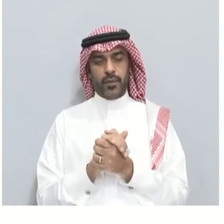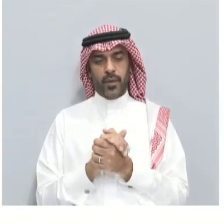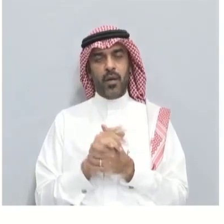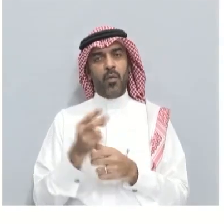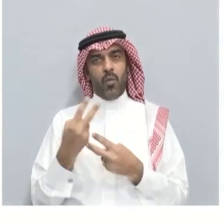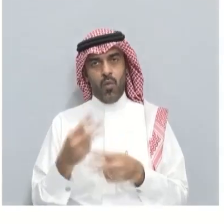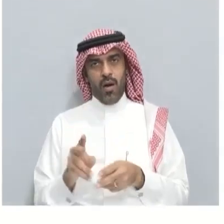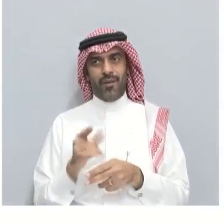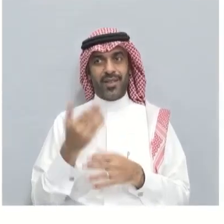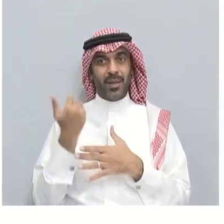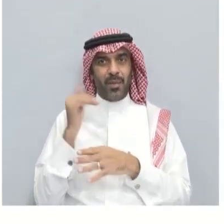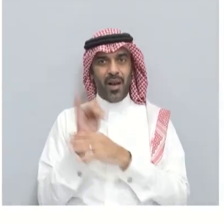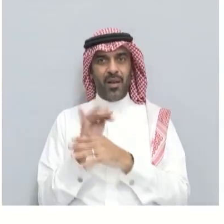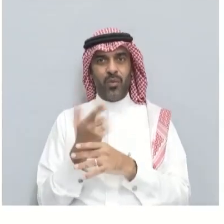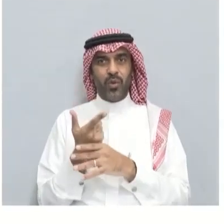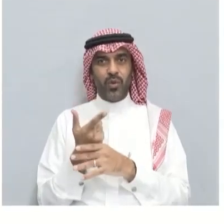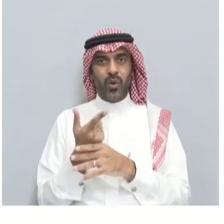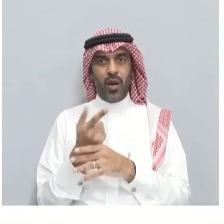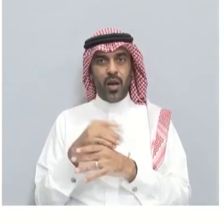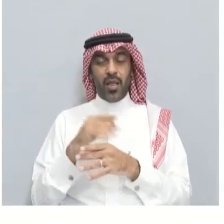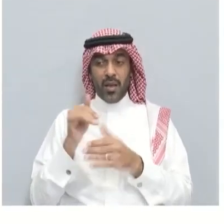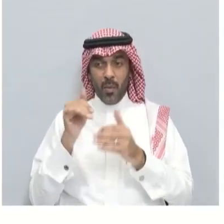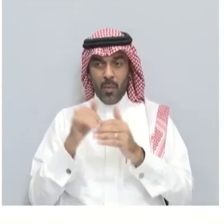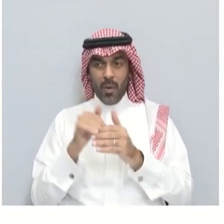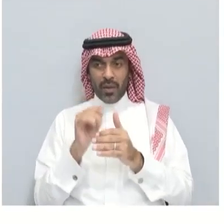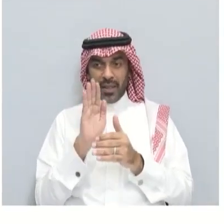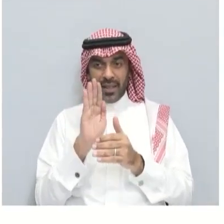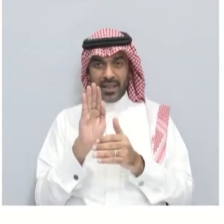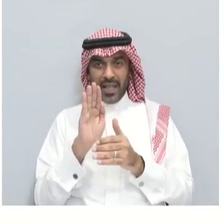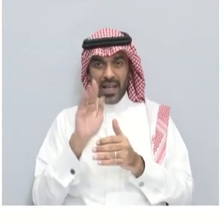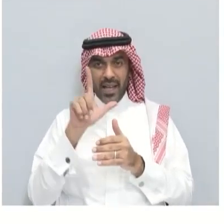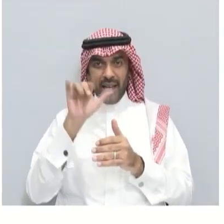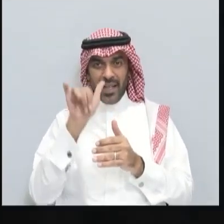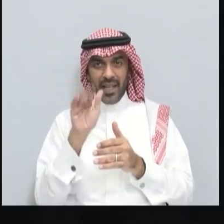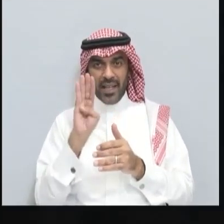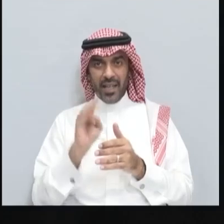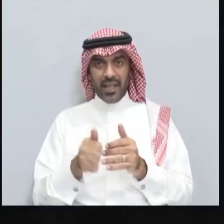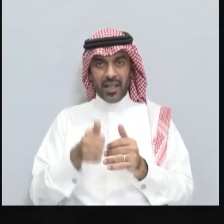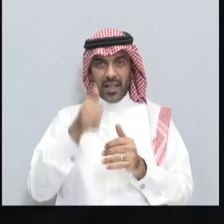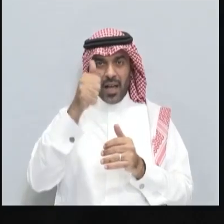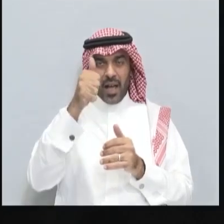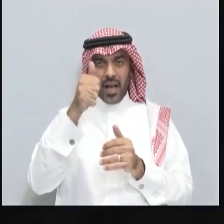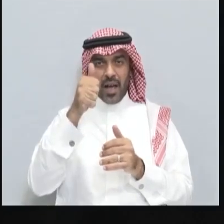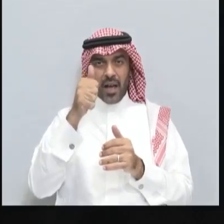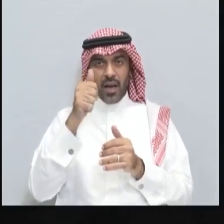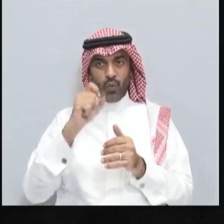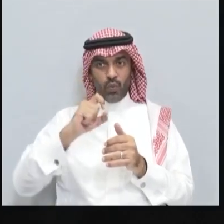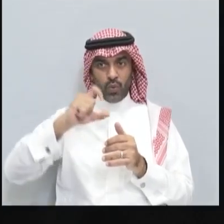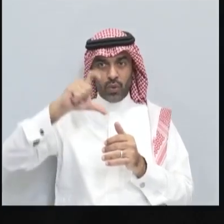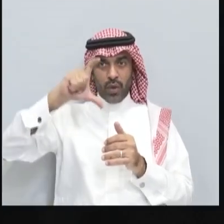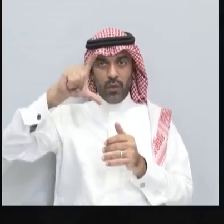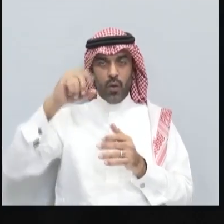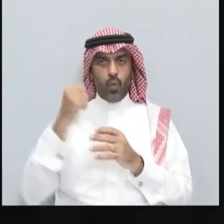تحبس الماء فيؤدي الى ضغط شديد وثوران قوي اذا كانت قليله في السيليكا ومليئه في الحديد والمغنيسيوم فتكون